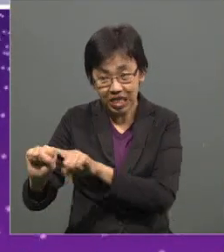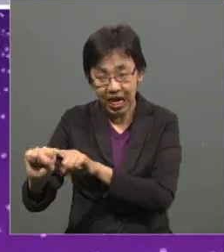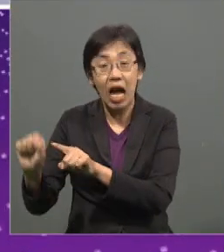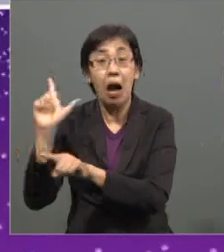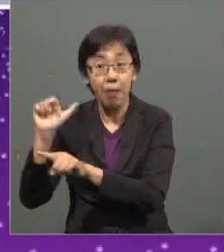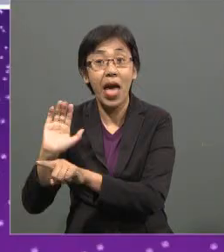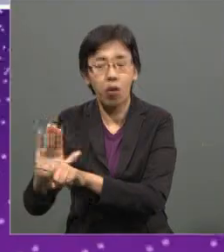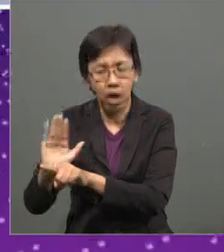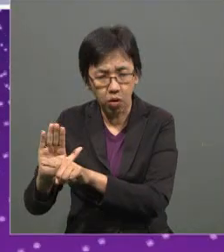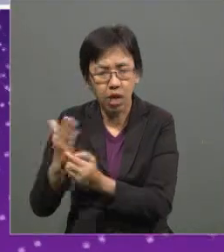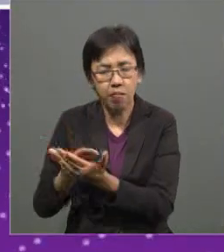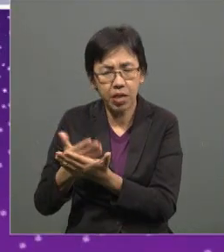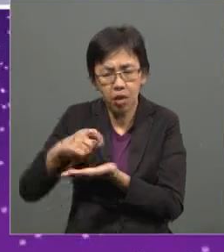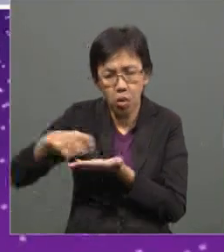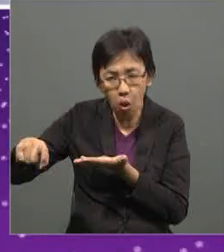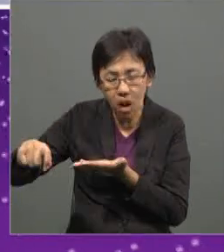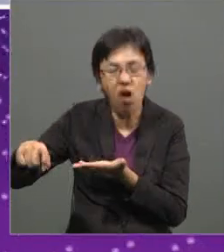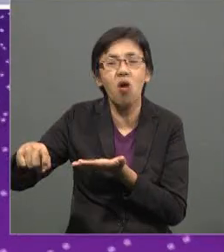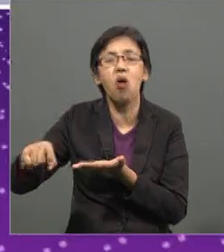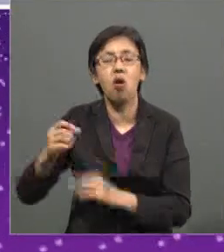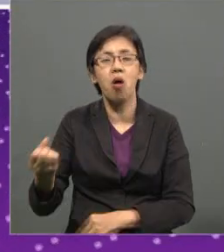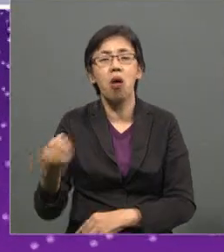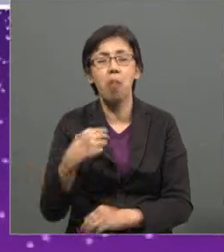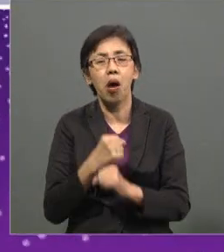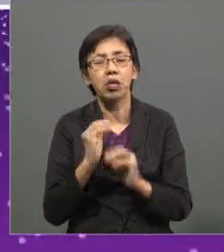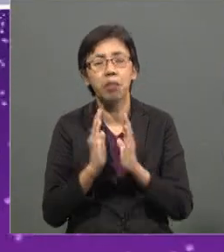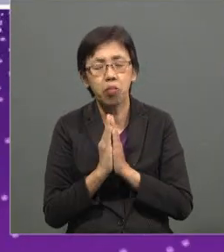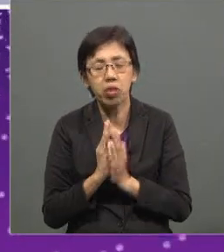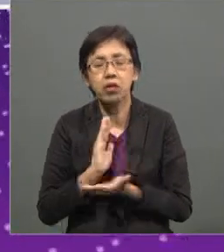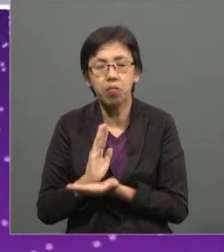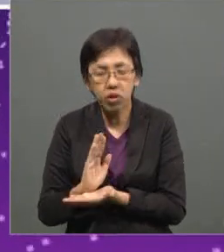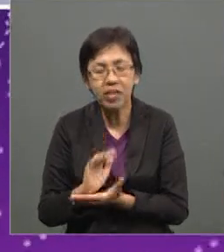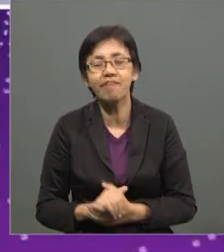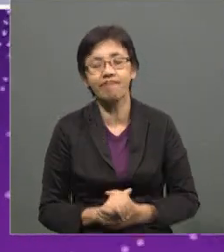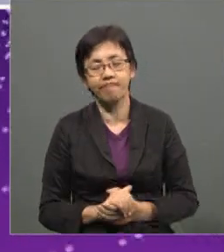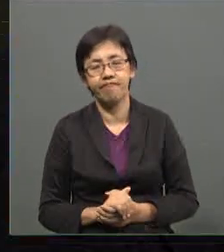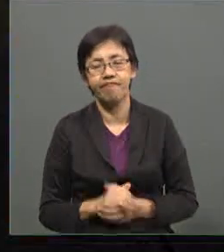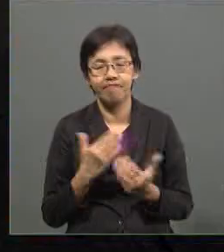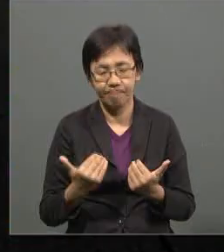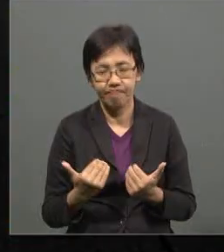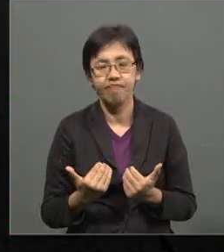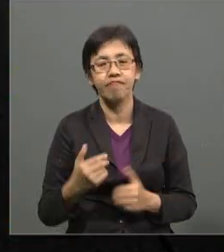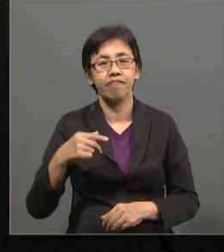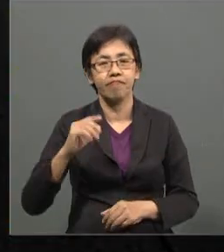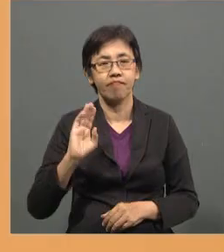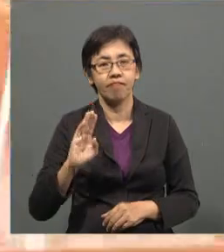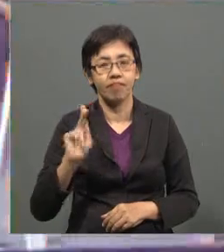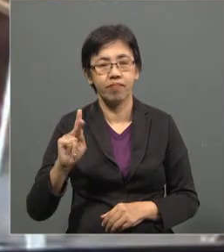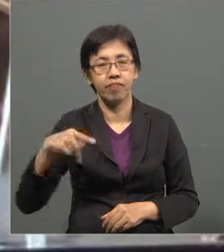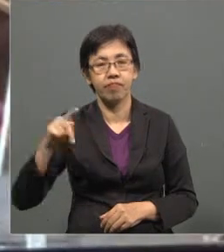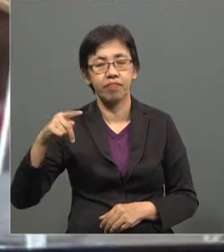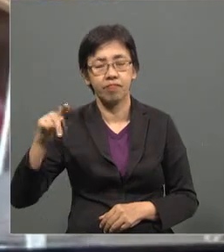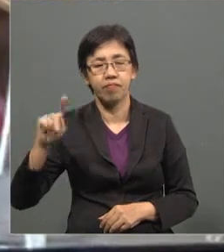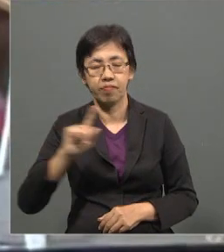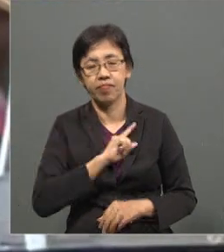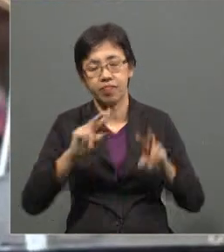บุญนะครับทั้งสองกรณีนี้อยู่ในความดูแลของกองบังคับการปราบปรามการทุจริตและประพฤติมิชอบหรือว่าบก.ปปป.ซึ่งผู้การ